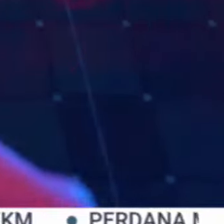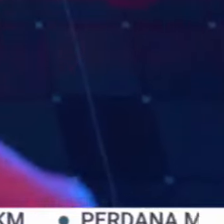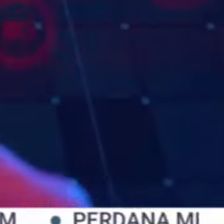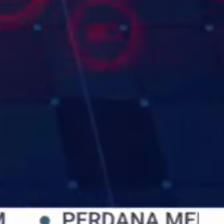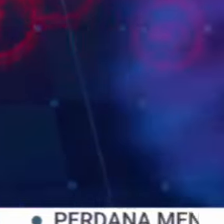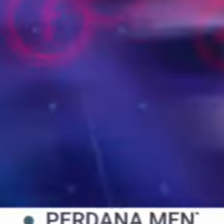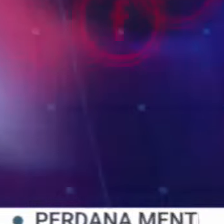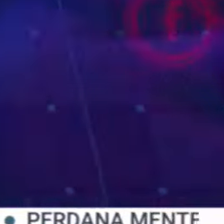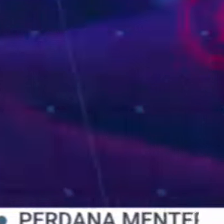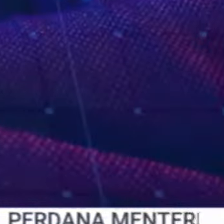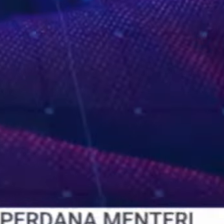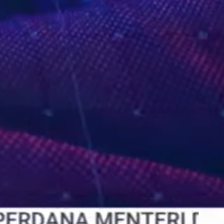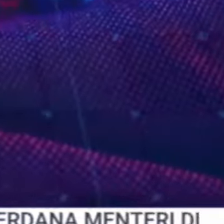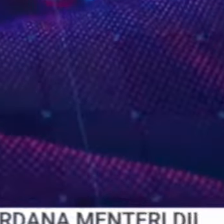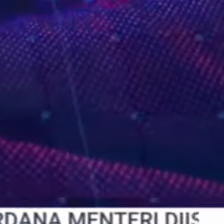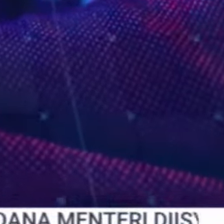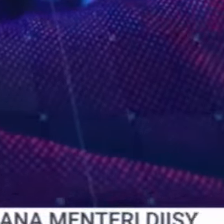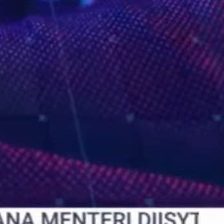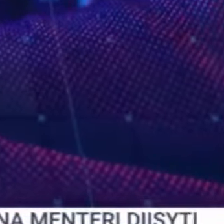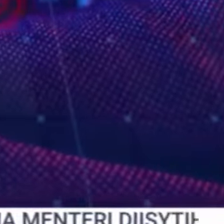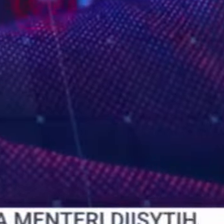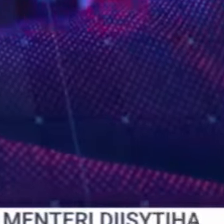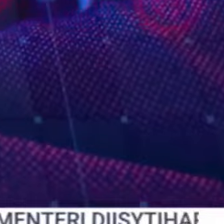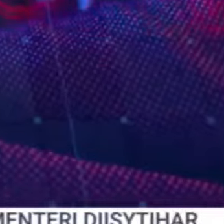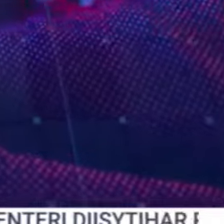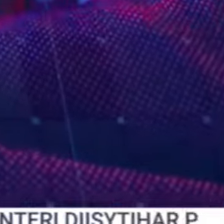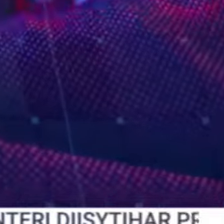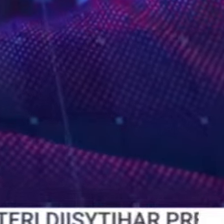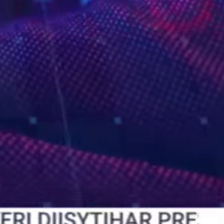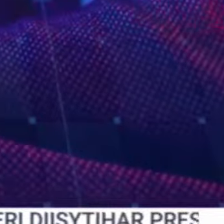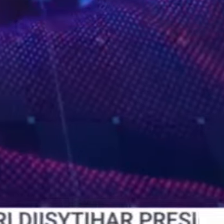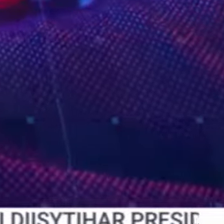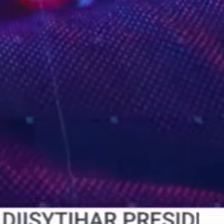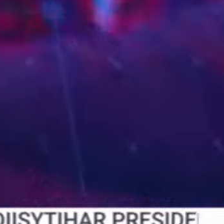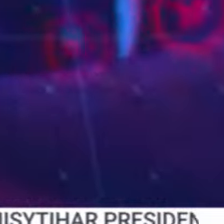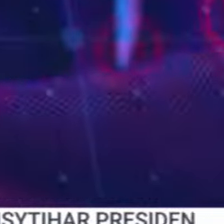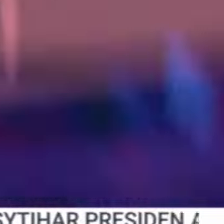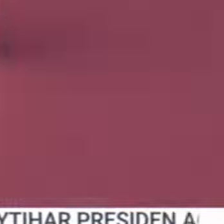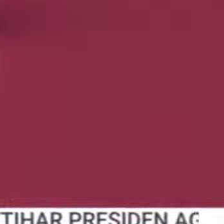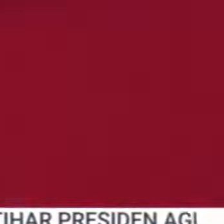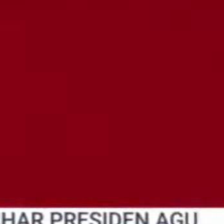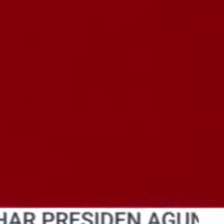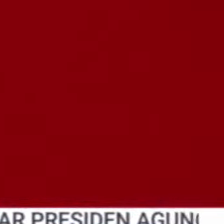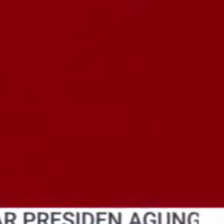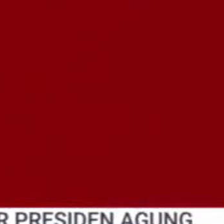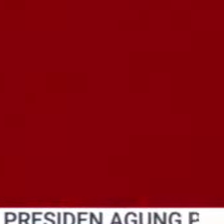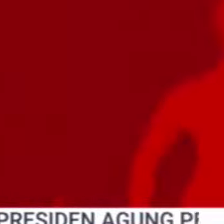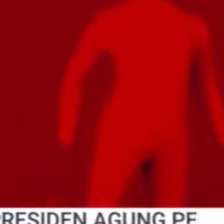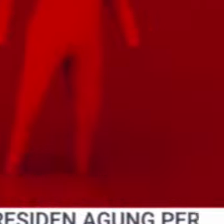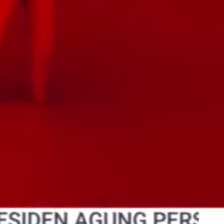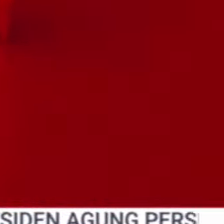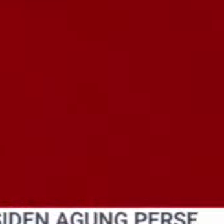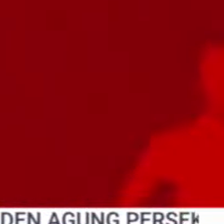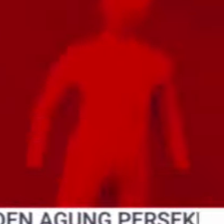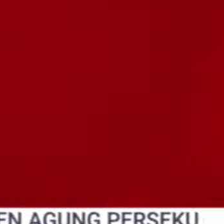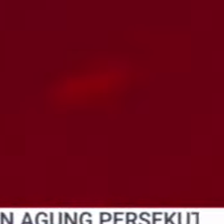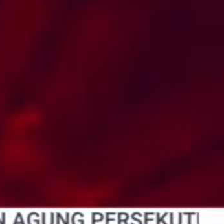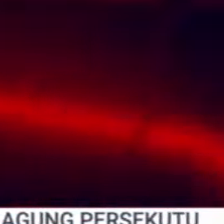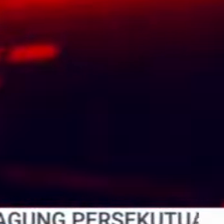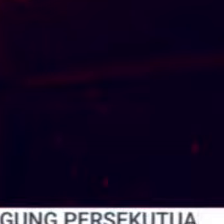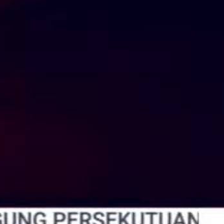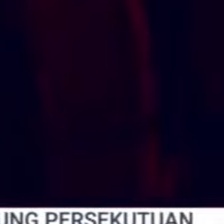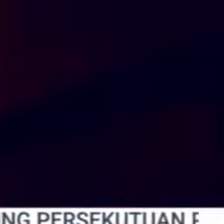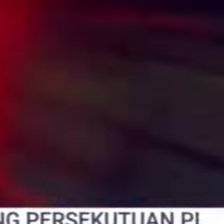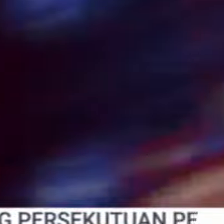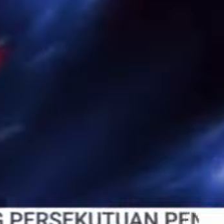masyarakat ancaman berita palsu tanpa verifikasi sumber fakta dan maklumat memberi impact serta implikasi negatif kepada